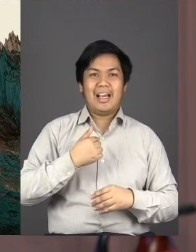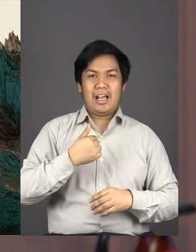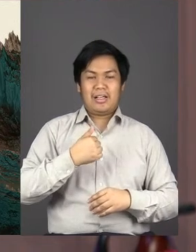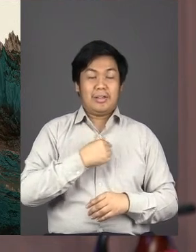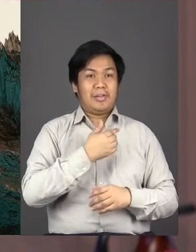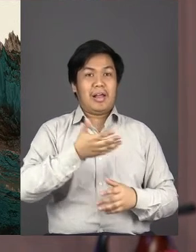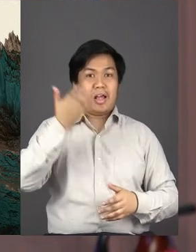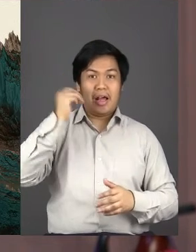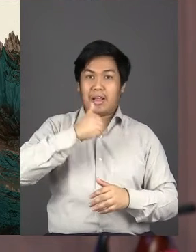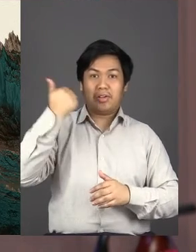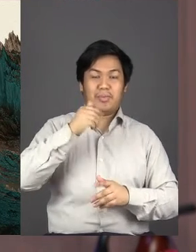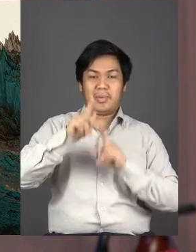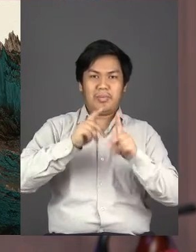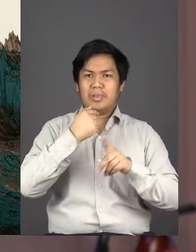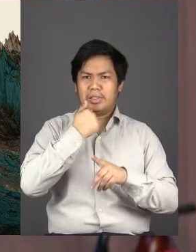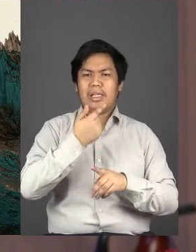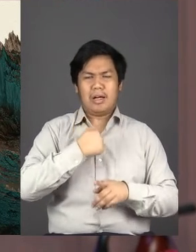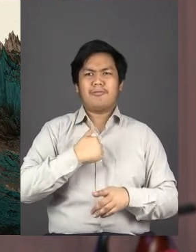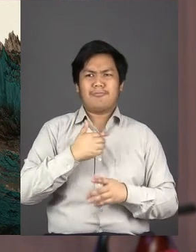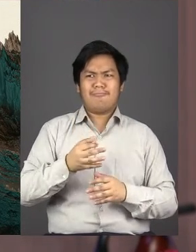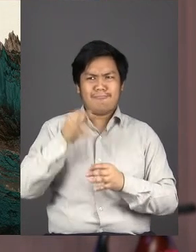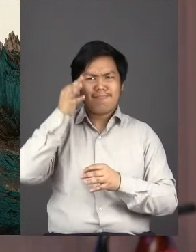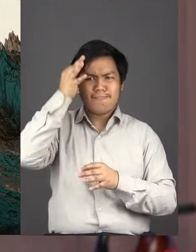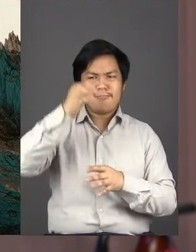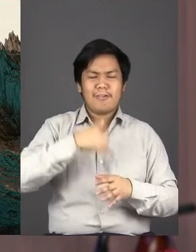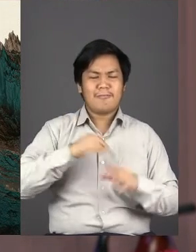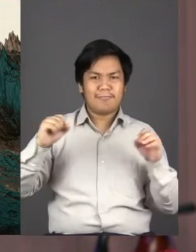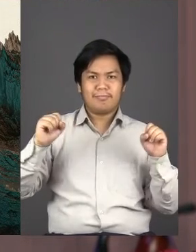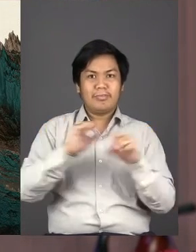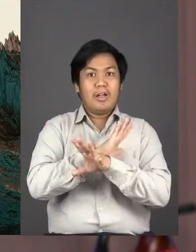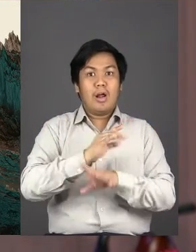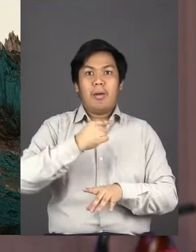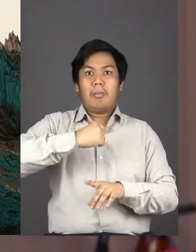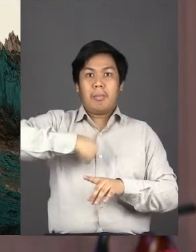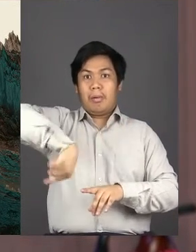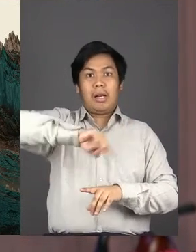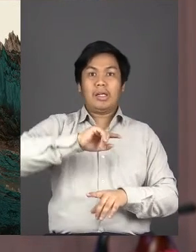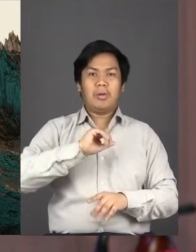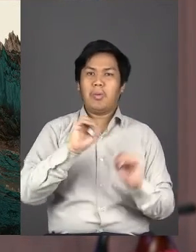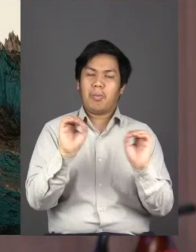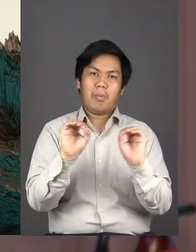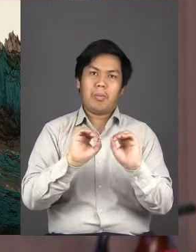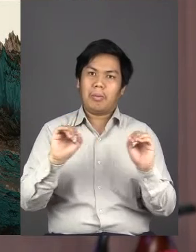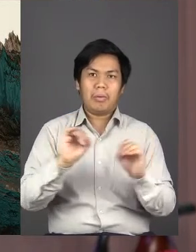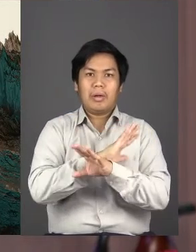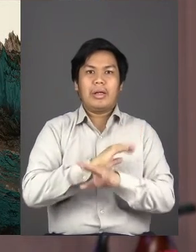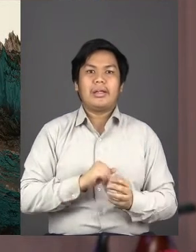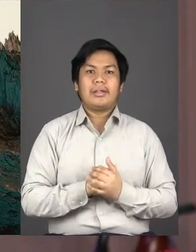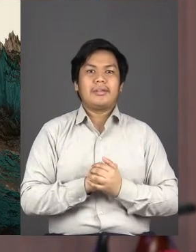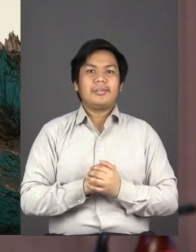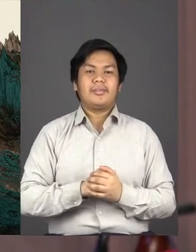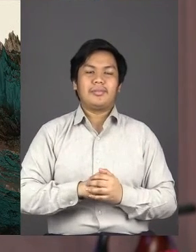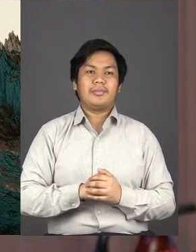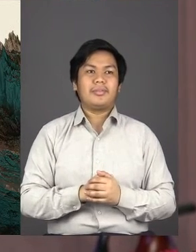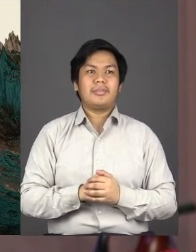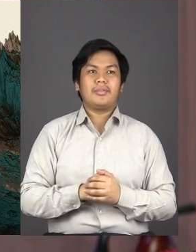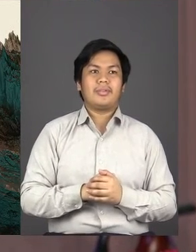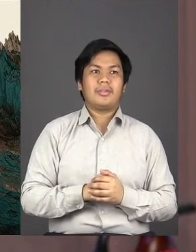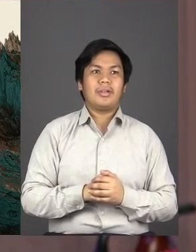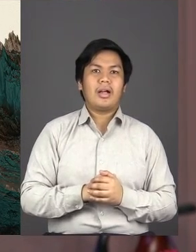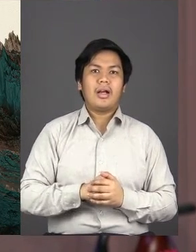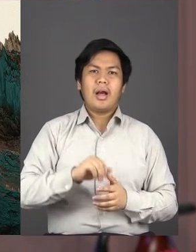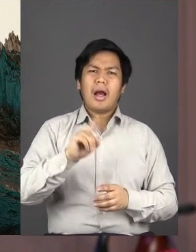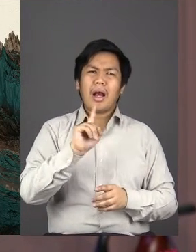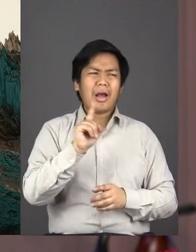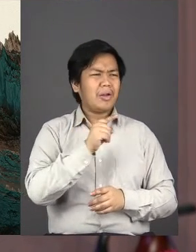maghihiganti ako sa iyo. Hindi daw po tayo ganoon. Bakit kaya? Ano ba ang meron ka na wala